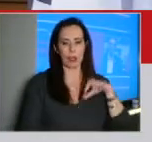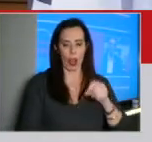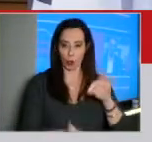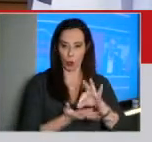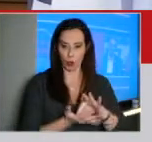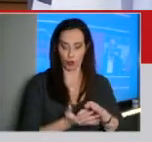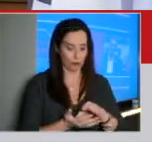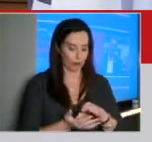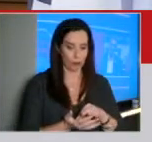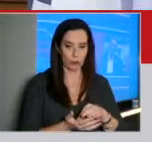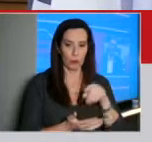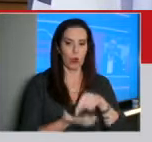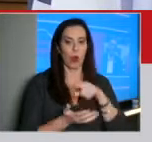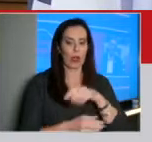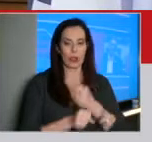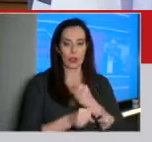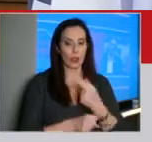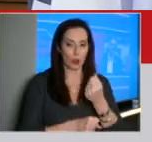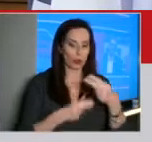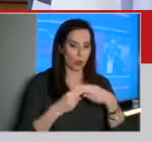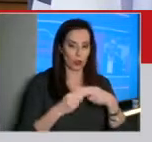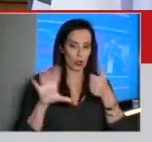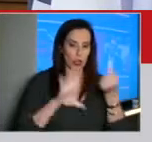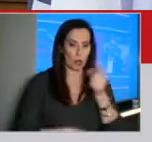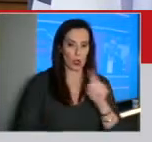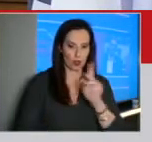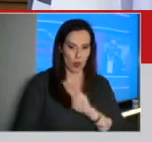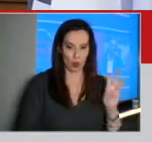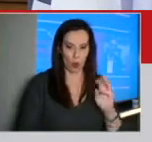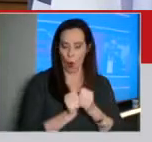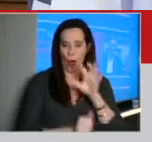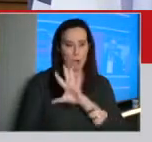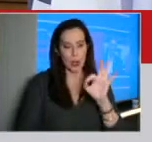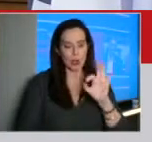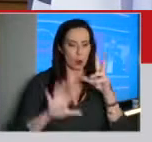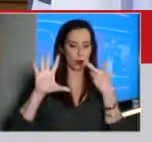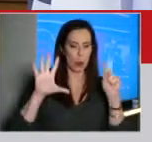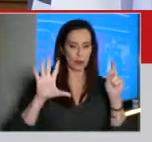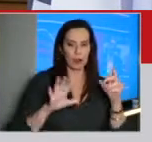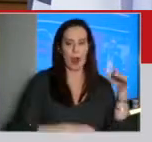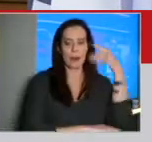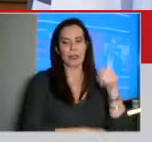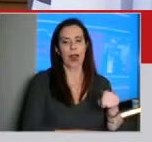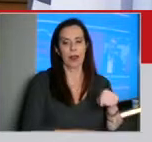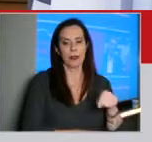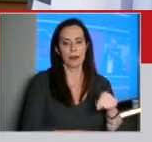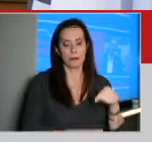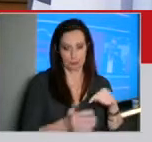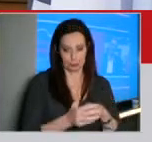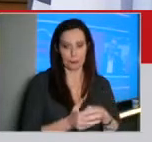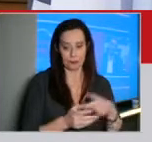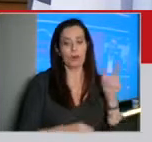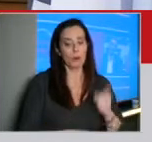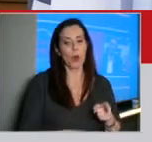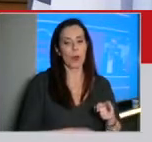השנה למשל הולך לייצר סכום שקרוב 600 מיליון שקלים, או 580 מיליון שקלים, המדינה נכנסת לנעלי,